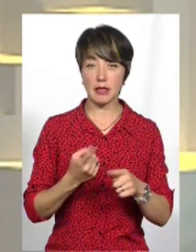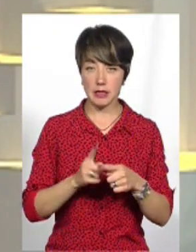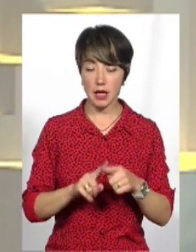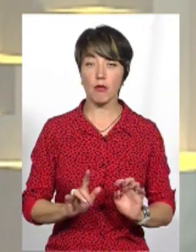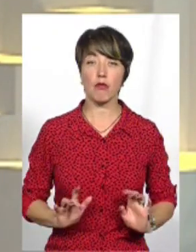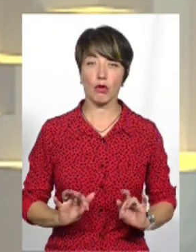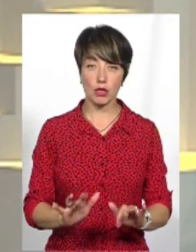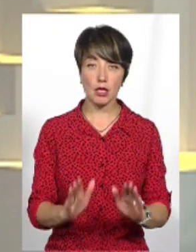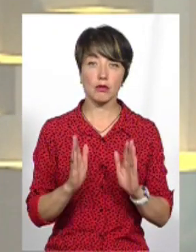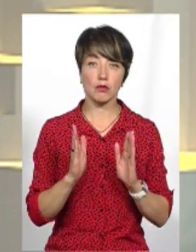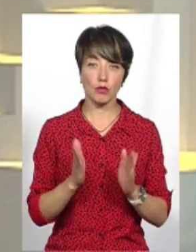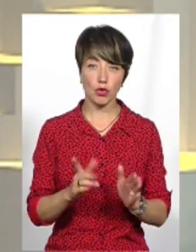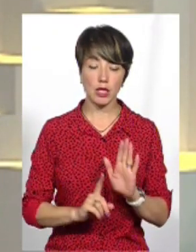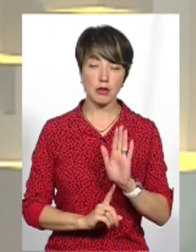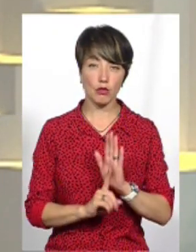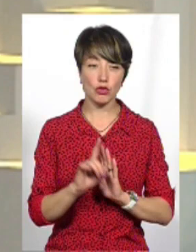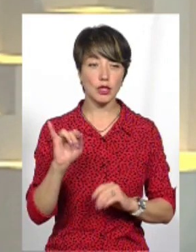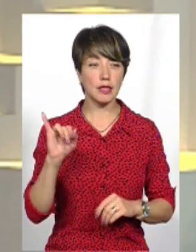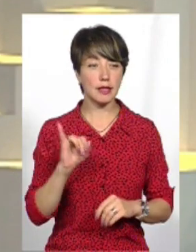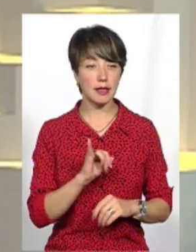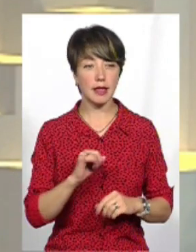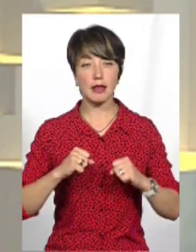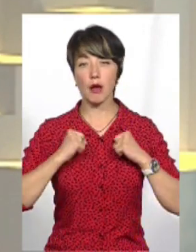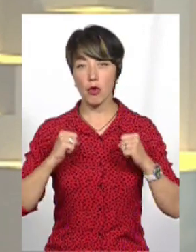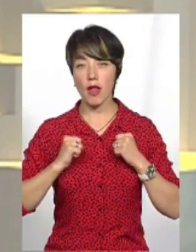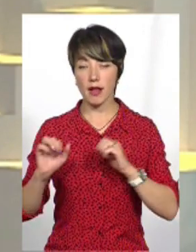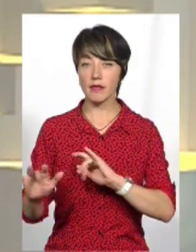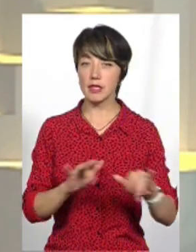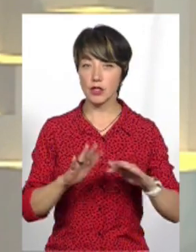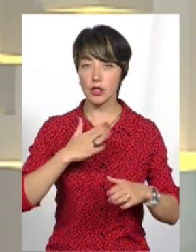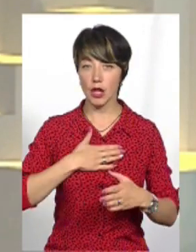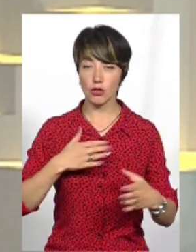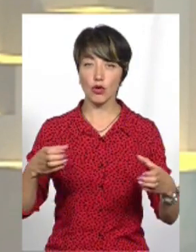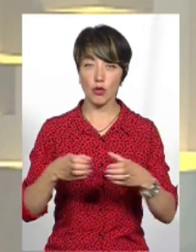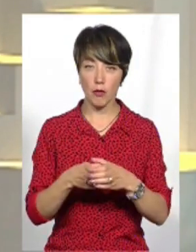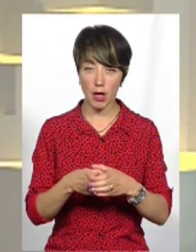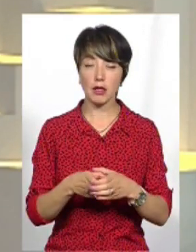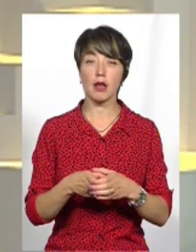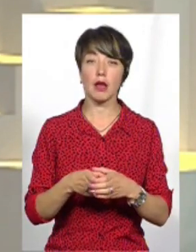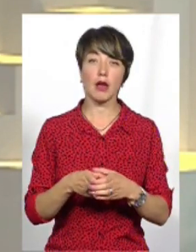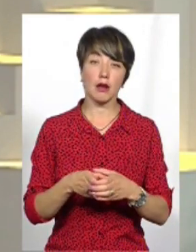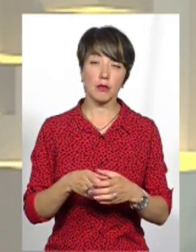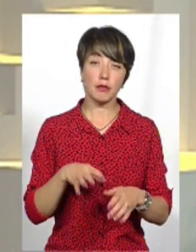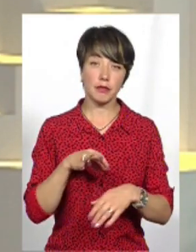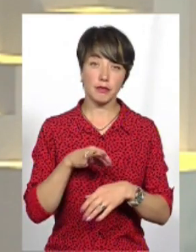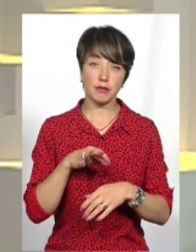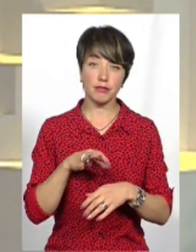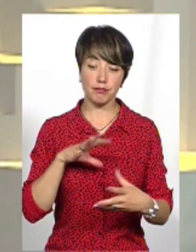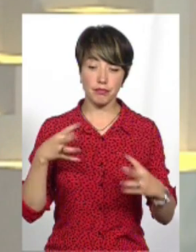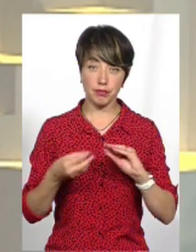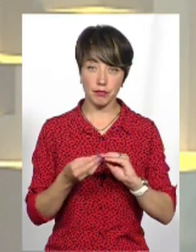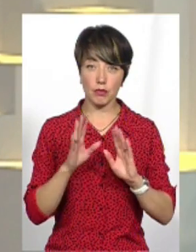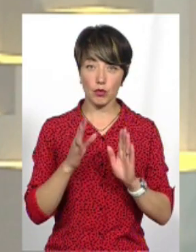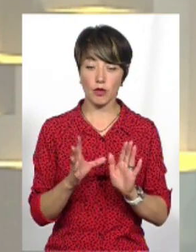процес, звичайно ж, буде запущений, і наполегливі дії нашої громади приведуть до того, що все ж таки він буде